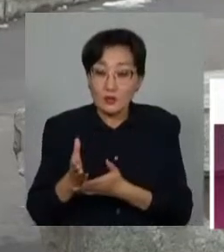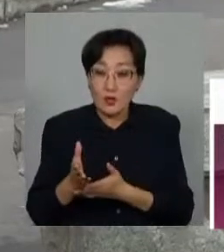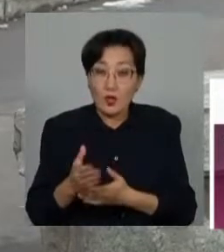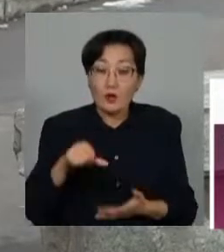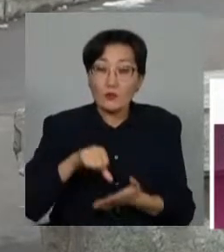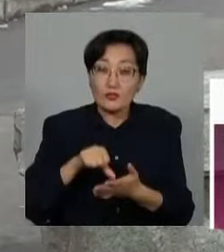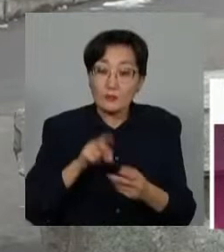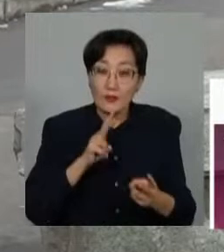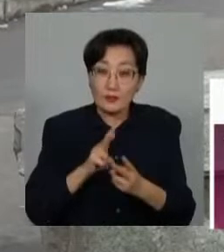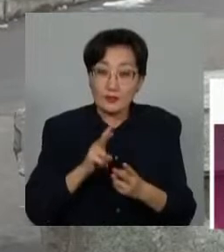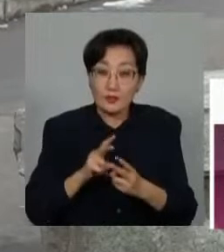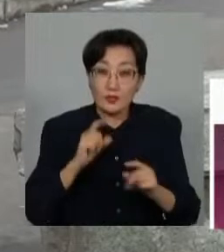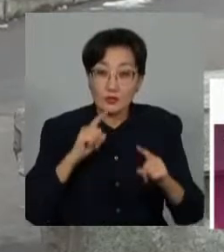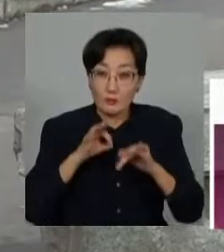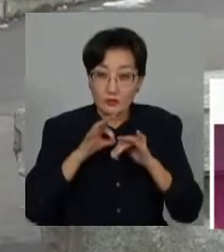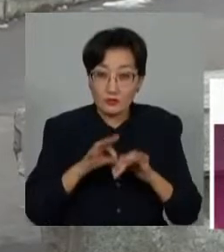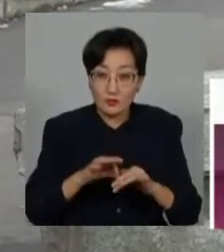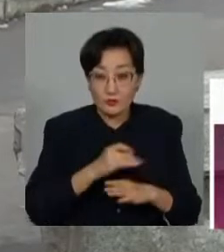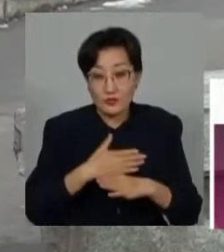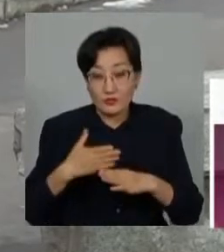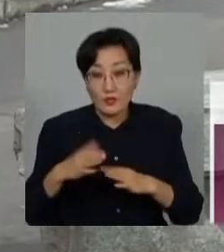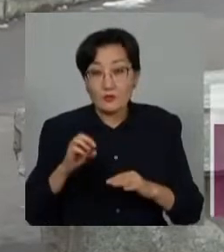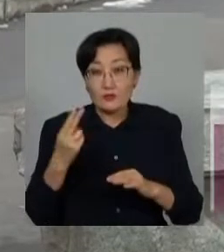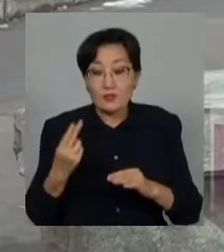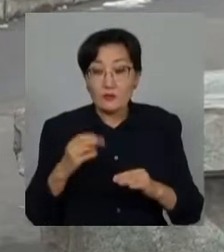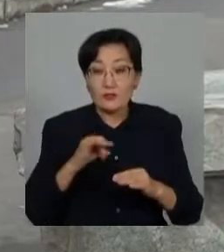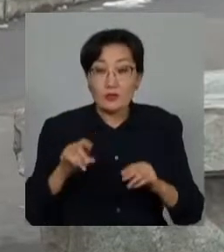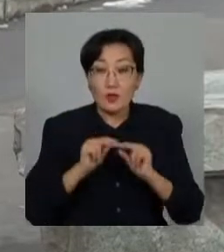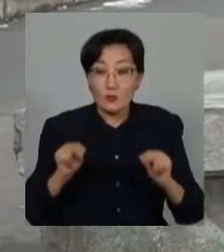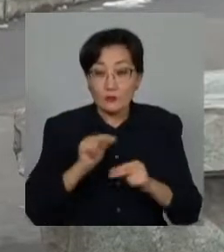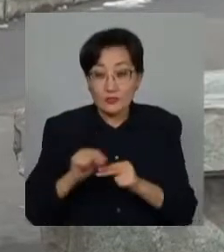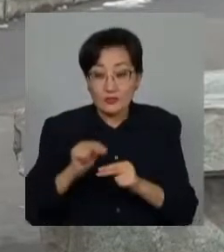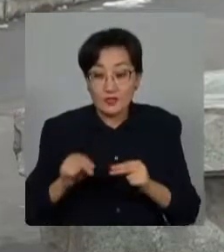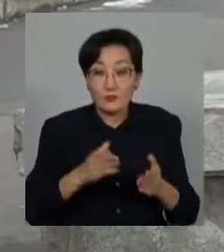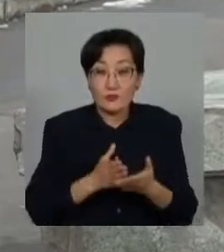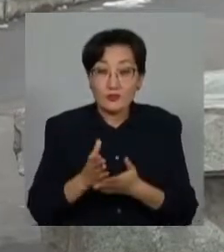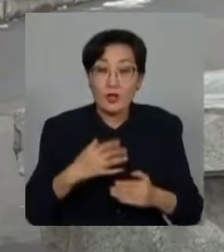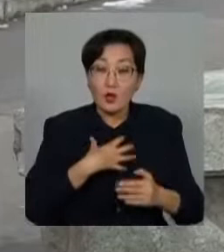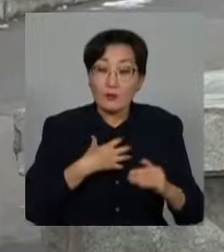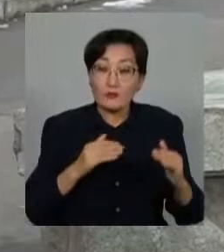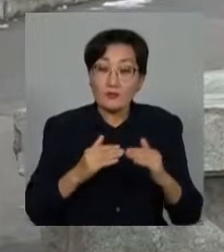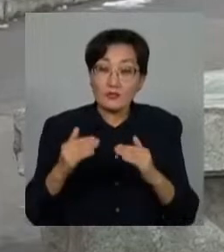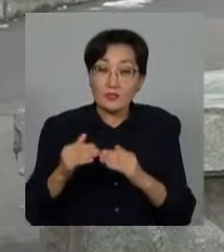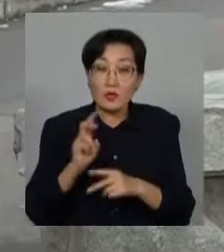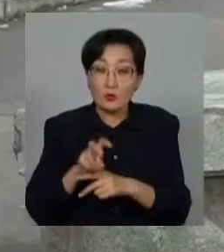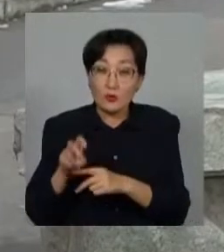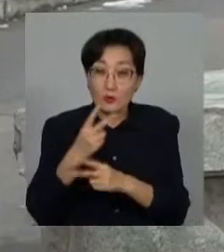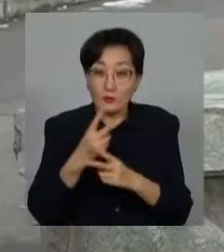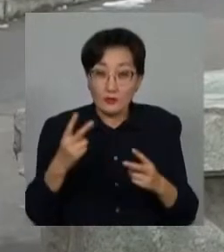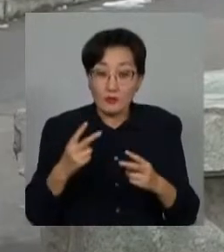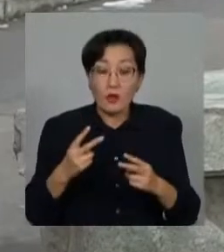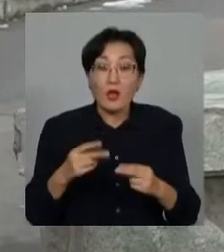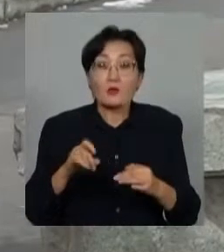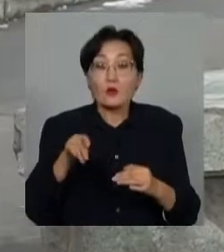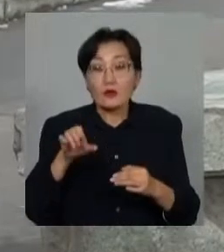кездесу жиынын өткізді. Содан кейін әлеуметтік және білім беру саласындағы маңызды нысандарды аралады. Сапар кезінде Қасым Жомарт